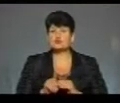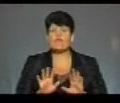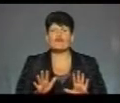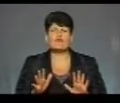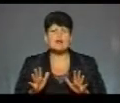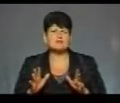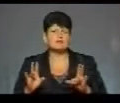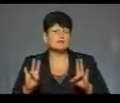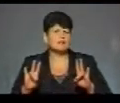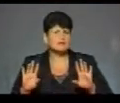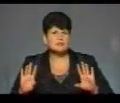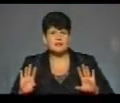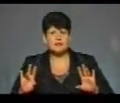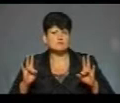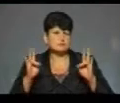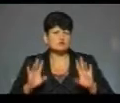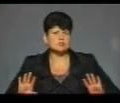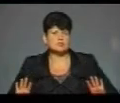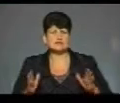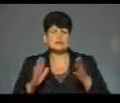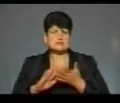разі надзвичайних станів чи у разі